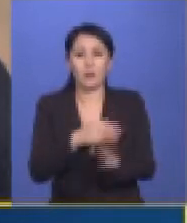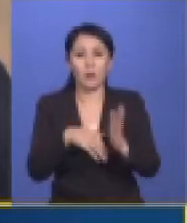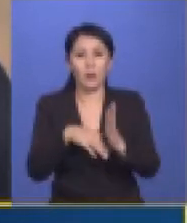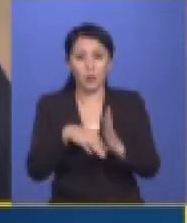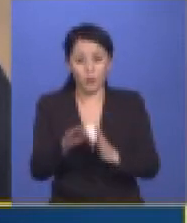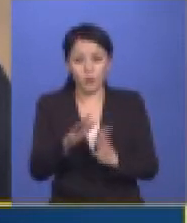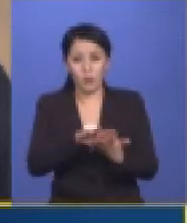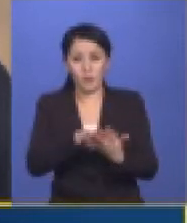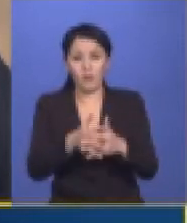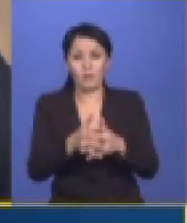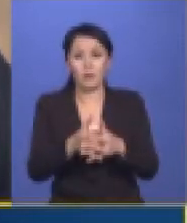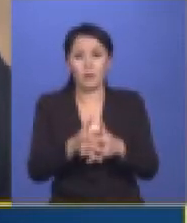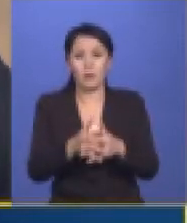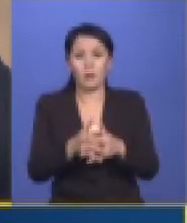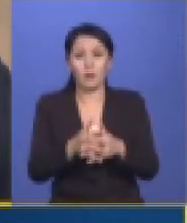ауылдардың ішіндегі